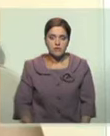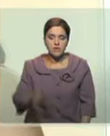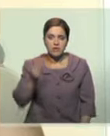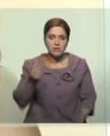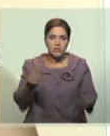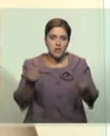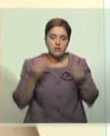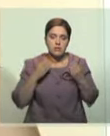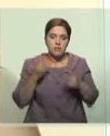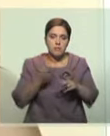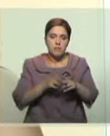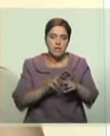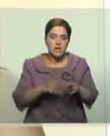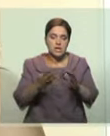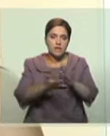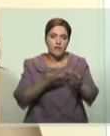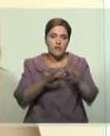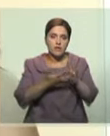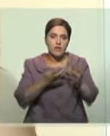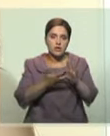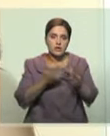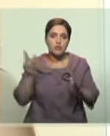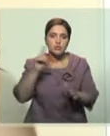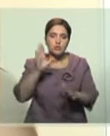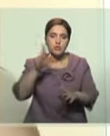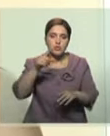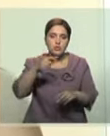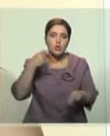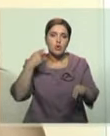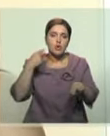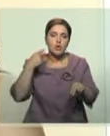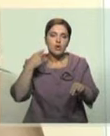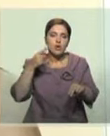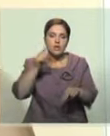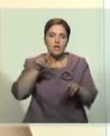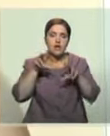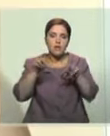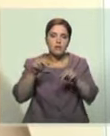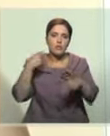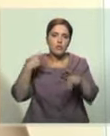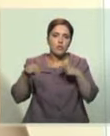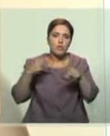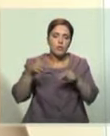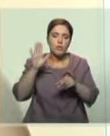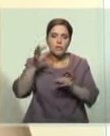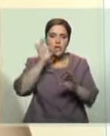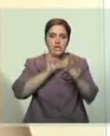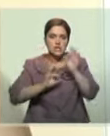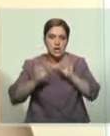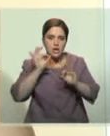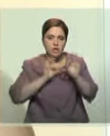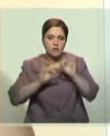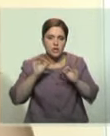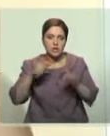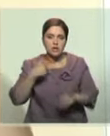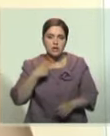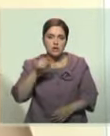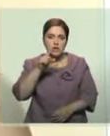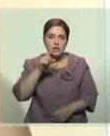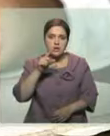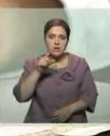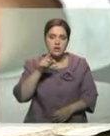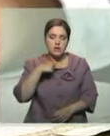Что вы будете покупать своему ребенку, какие лекарства, какие препараты будете давать, чеки мы это будем оплачивать. Я не собираюсь, чтобы мой ребенок жил всю